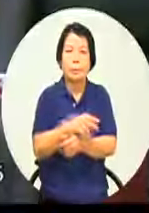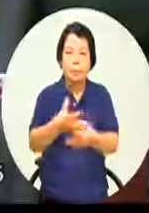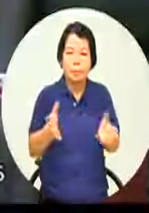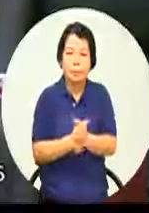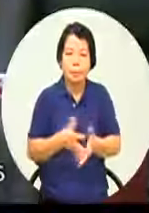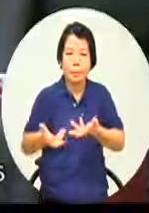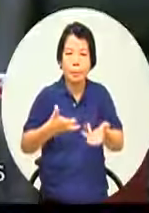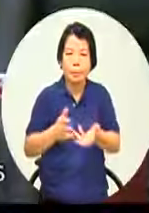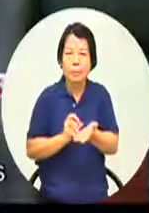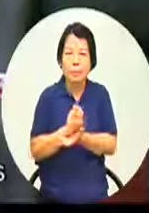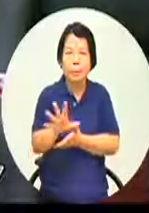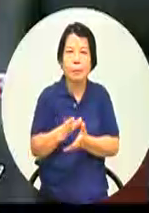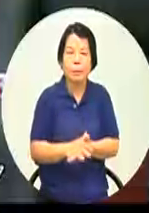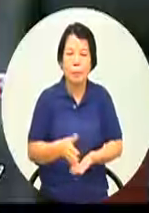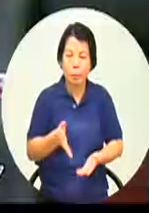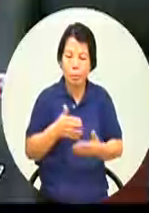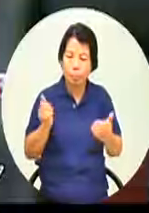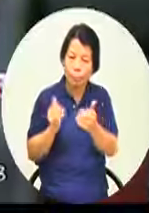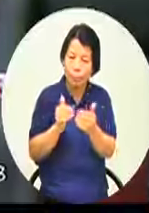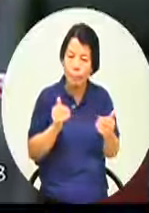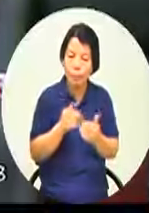告，提出质询哦。